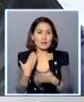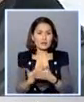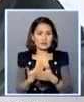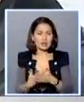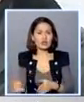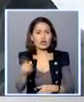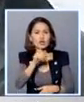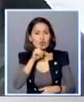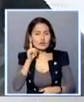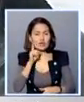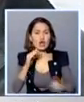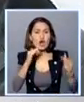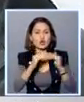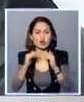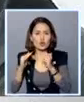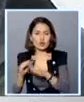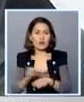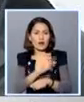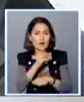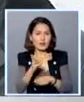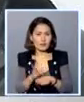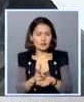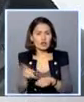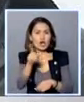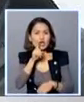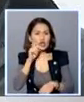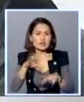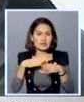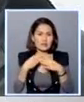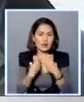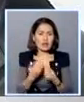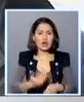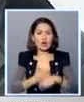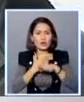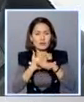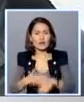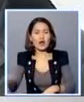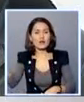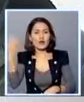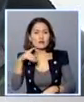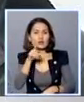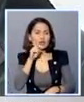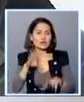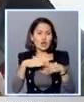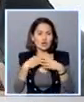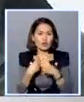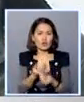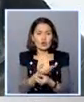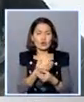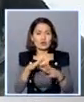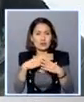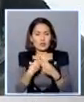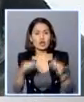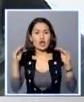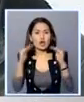Мысалы, жастарға тұрғын үй беру. Бұрын жастарымыз кәдімгі баспанасы жүретін болса, енді